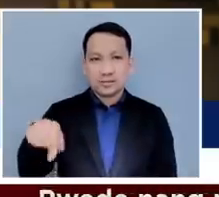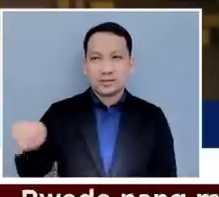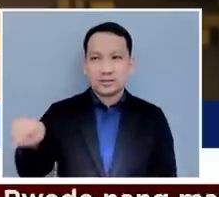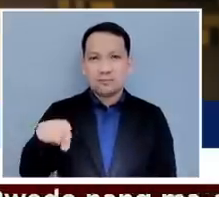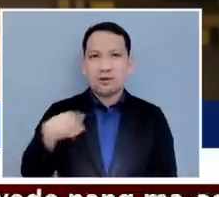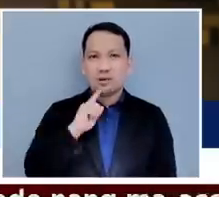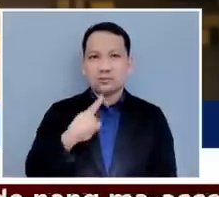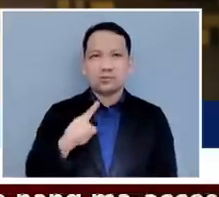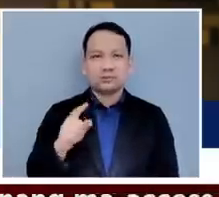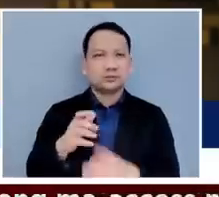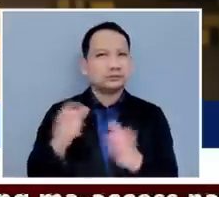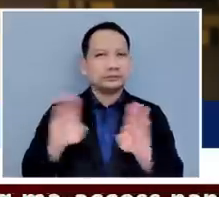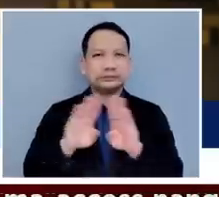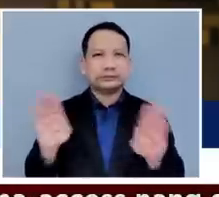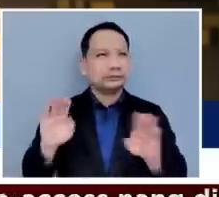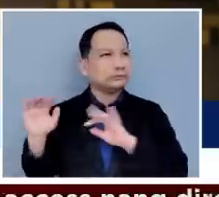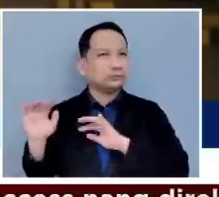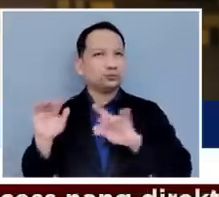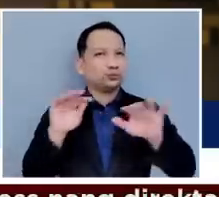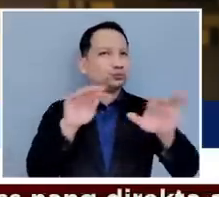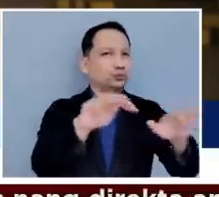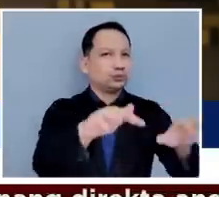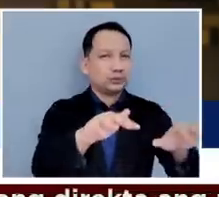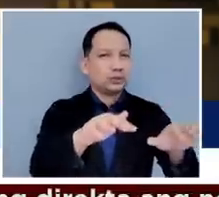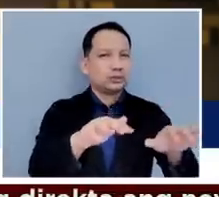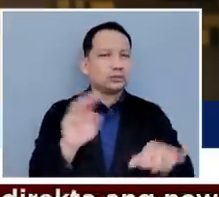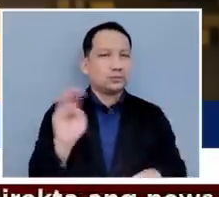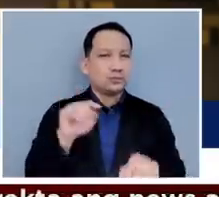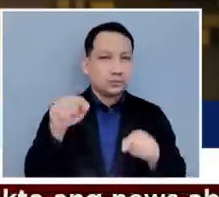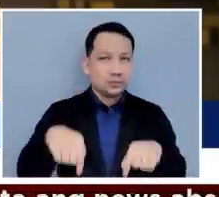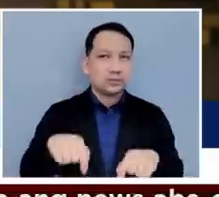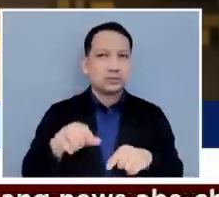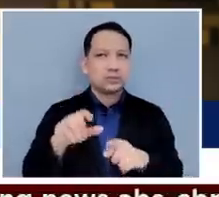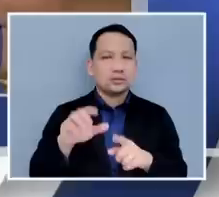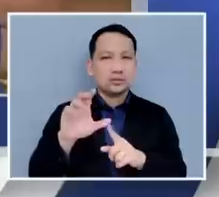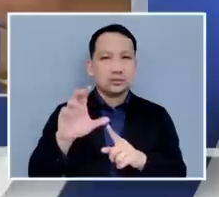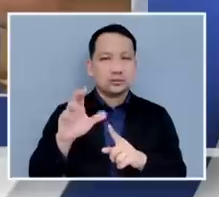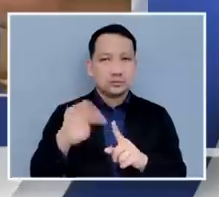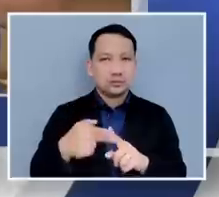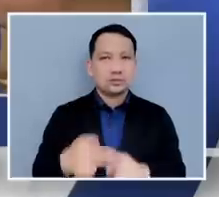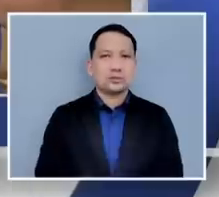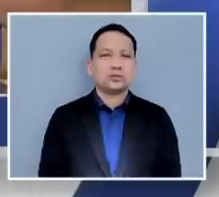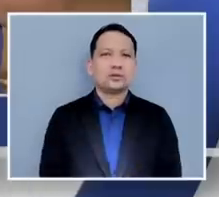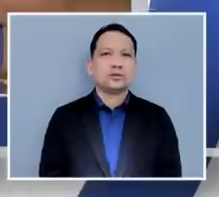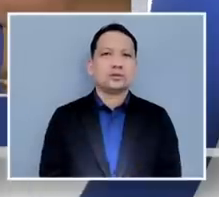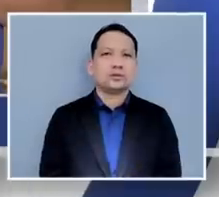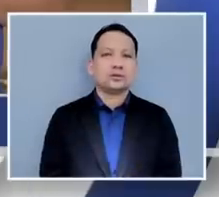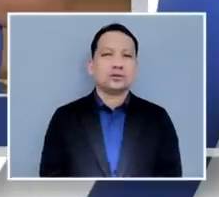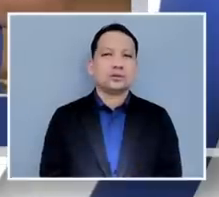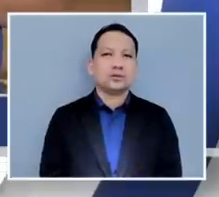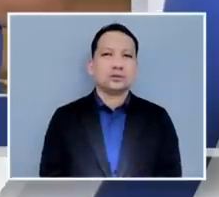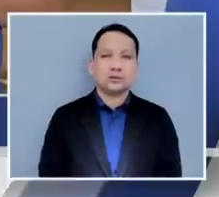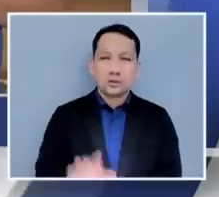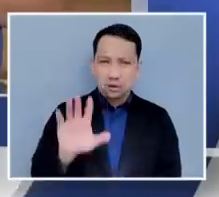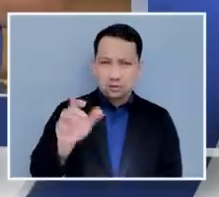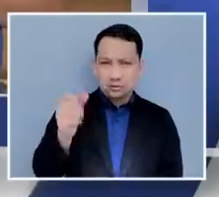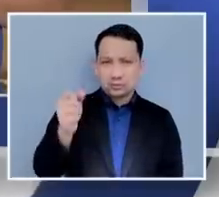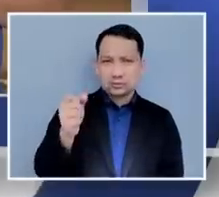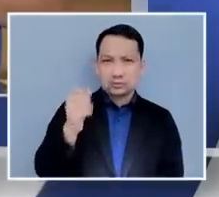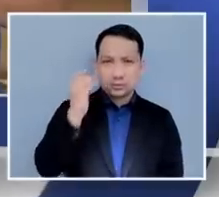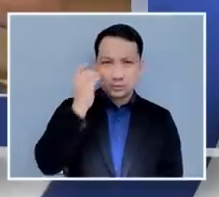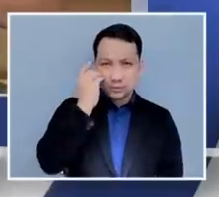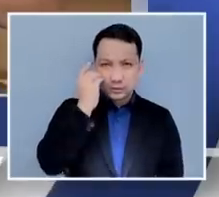hindi daw kailangan dumagsa agad sa Lunes dito sa Kapitolyo, kabayan. Oo. Ngayon, Dennis, yung